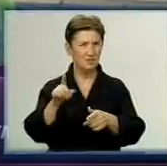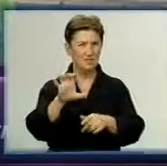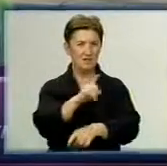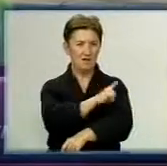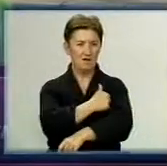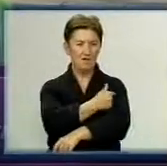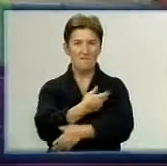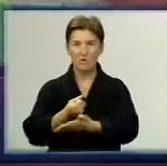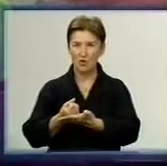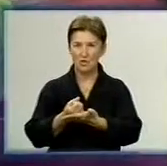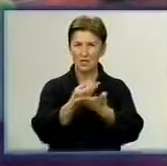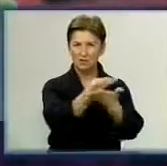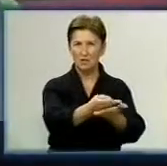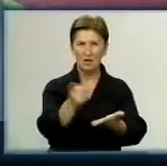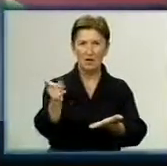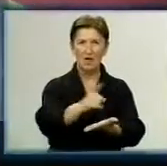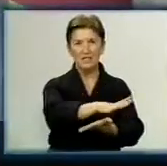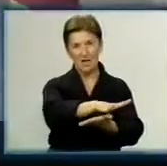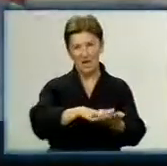поврежденнями. Дальнішю вину становят слідство. Дякую